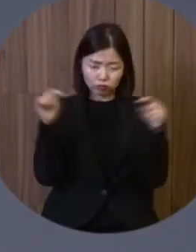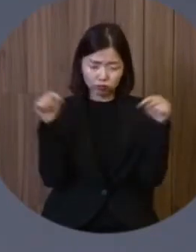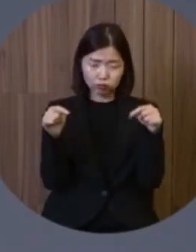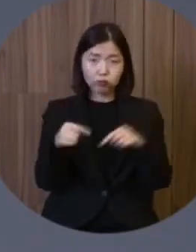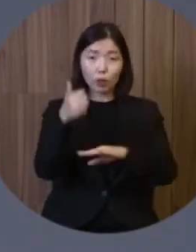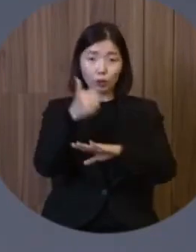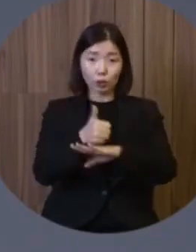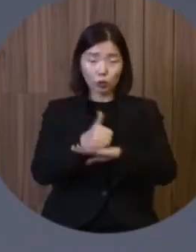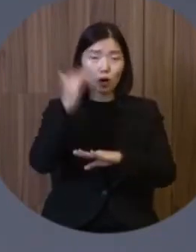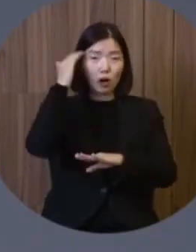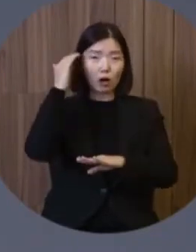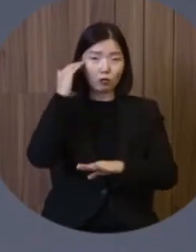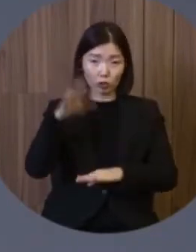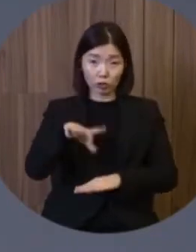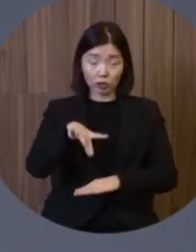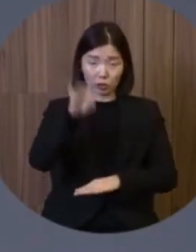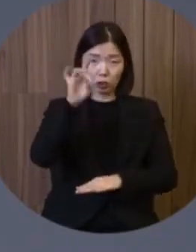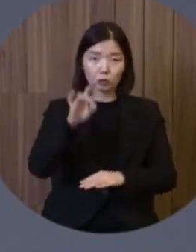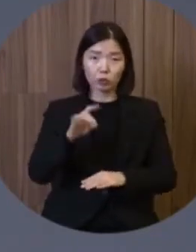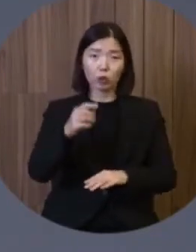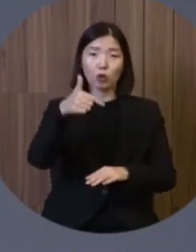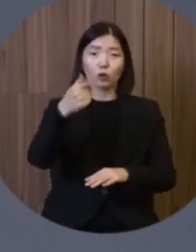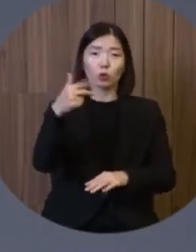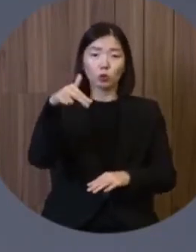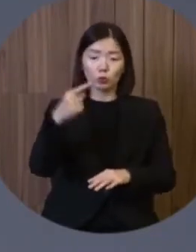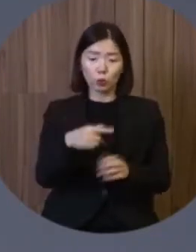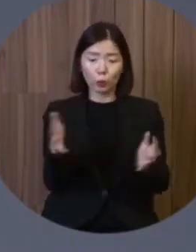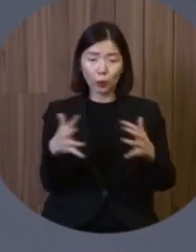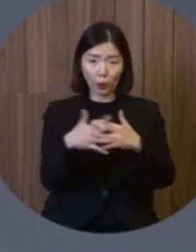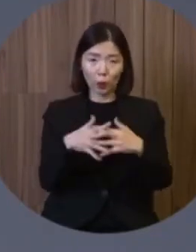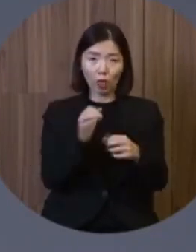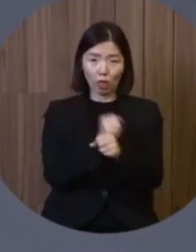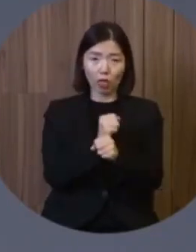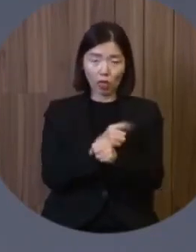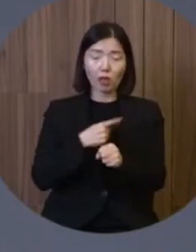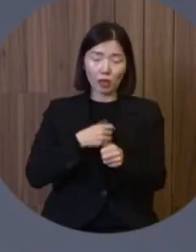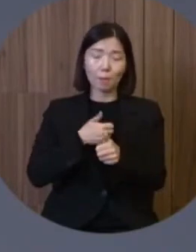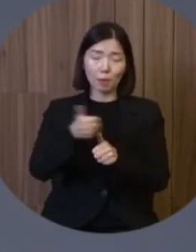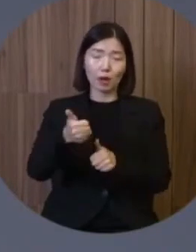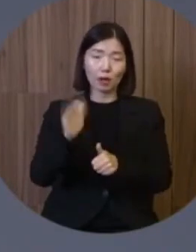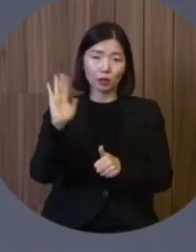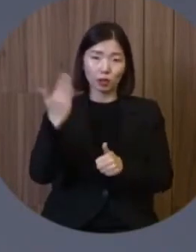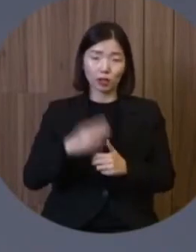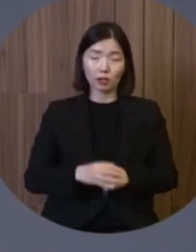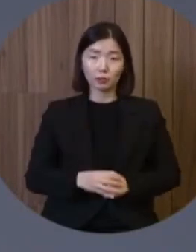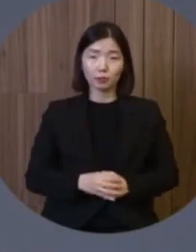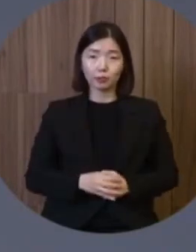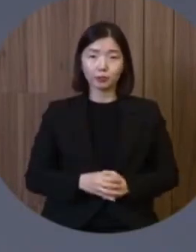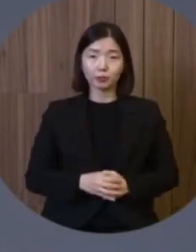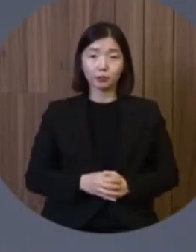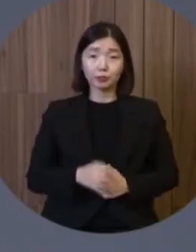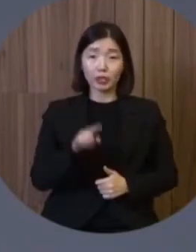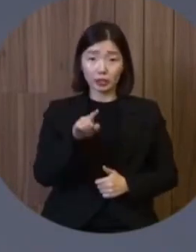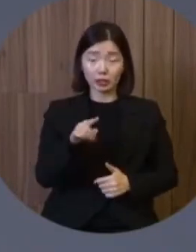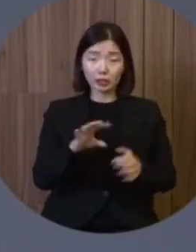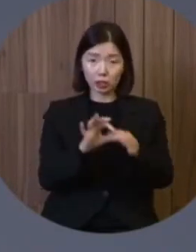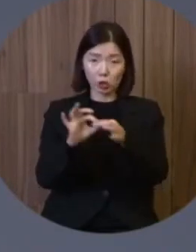끝에 대한민국 최초로 노정협약을 만들어 성사시켰습니다. 그렇게